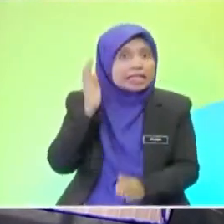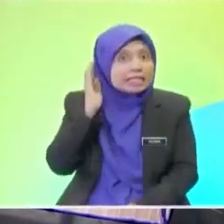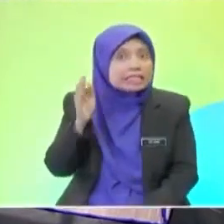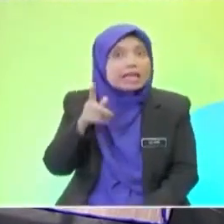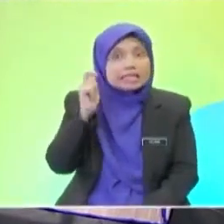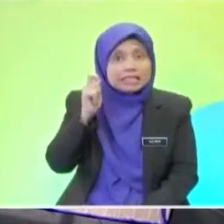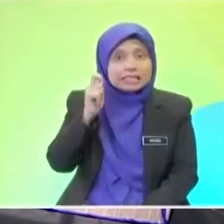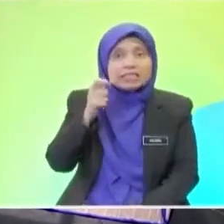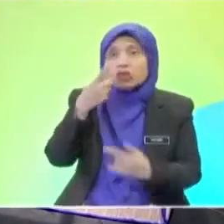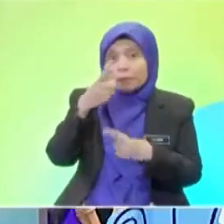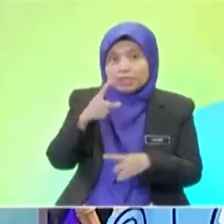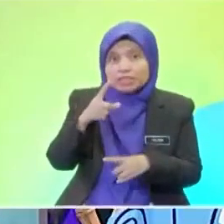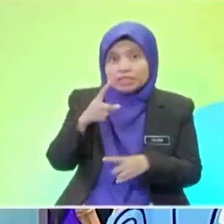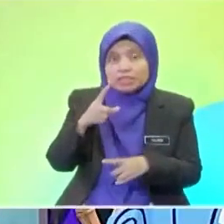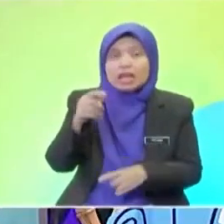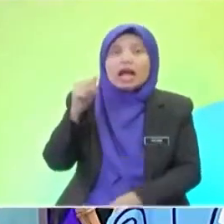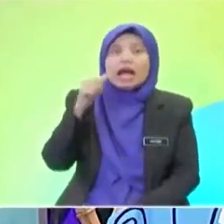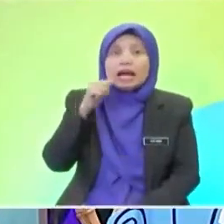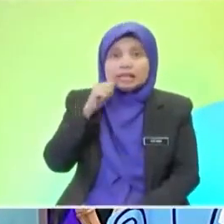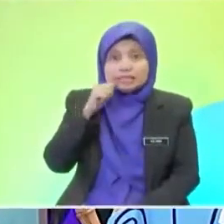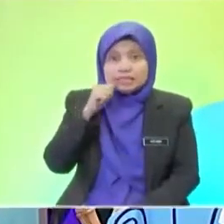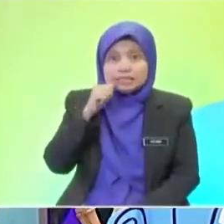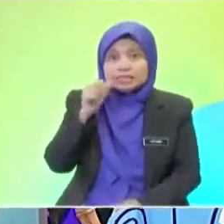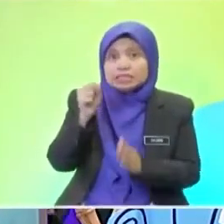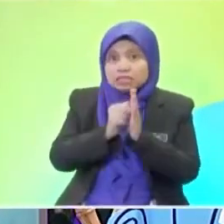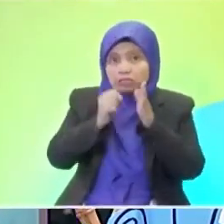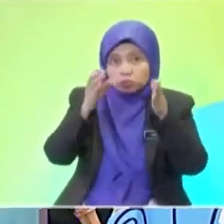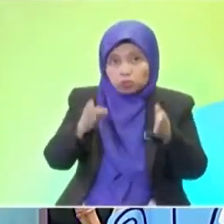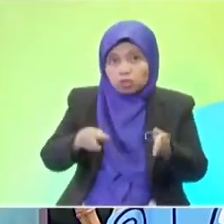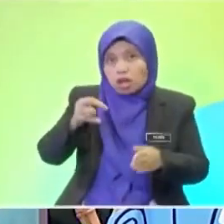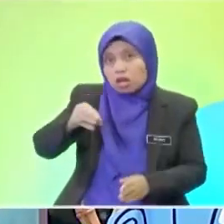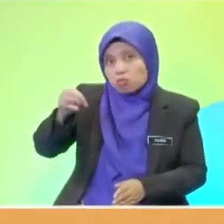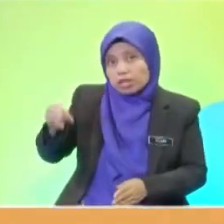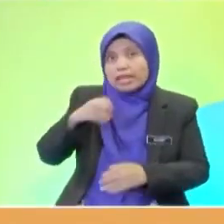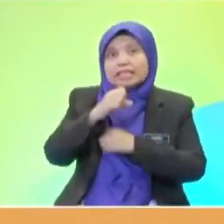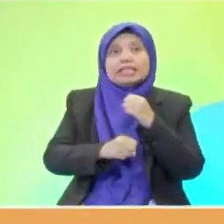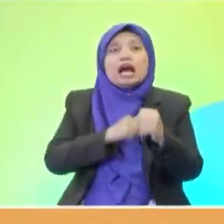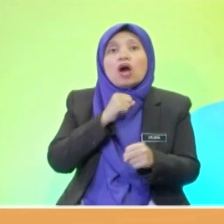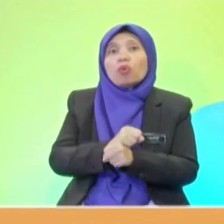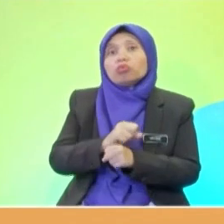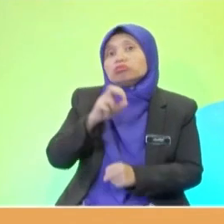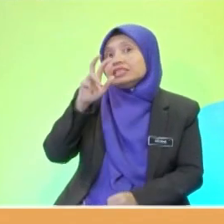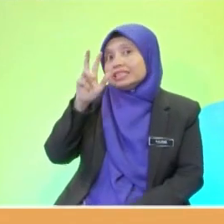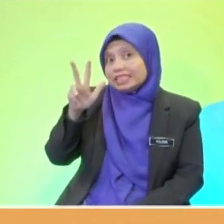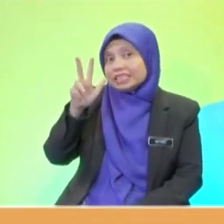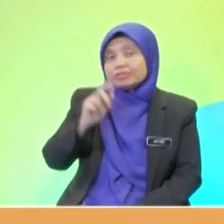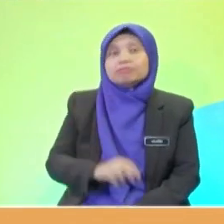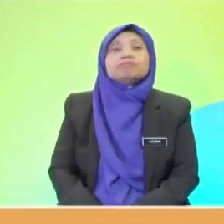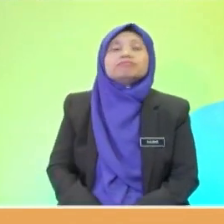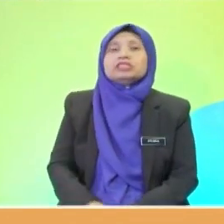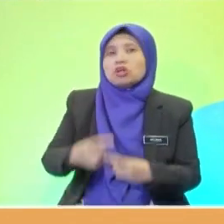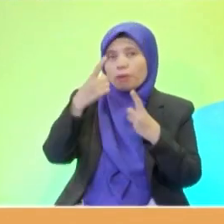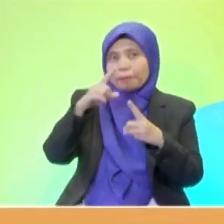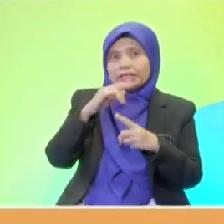Siapakah Aina jawabannya Aina seorang murid tahun 3 itulah